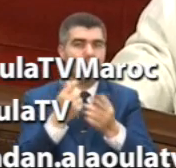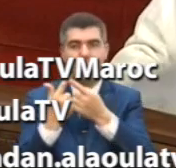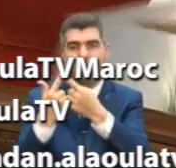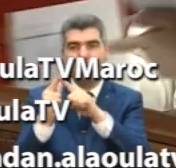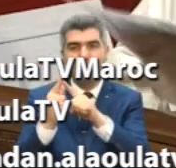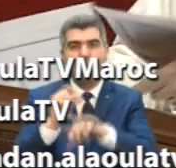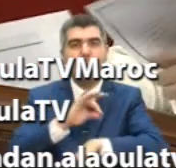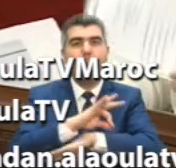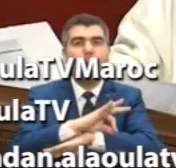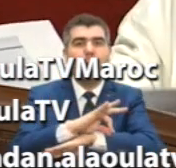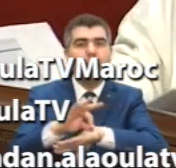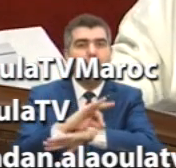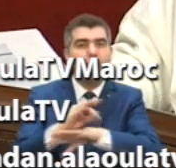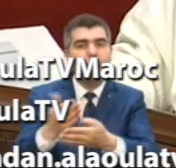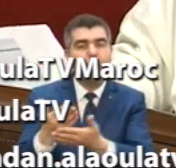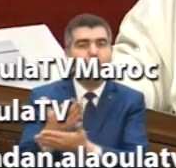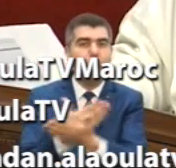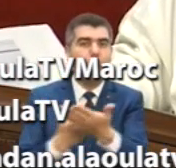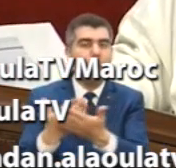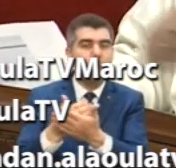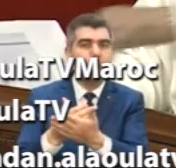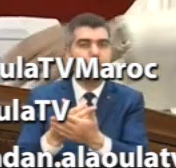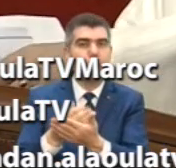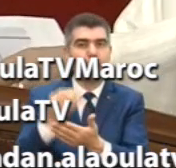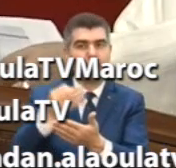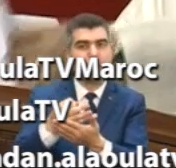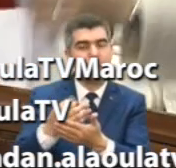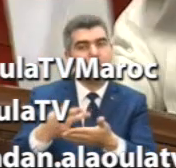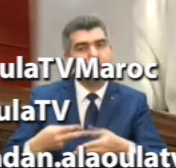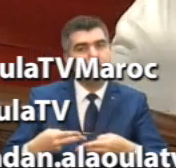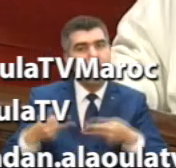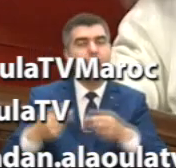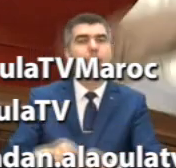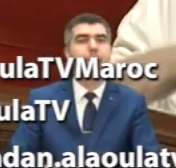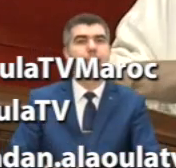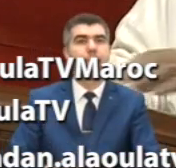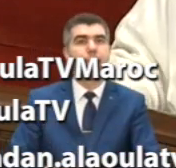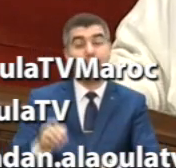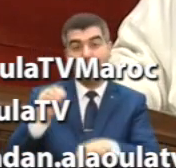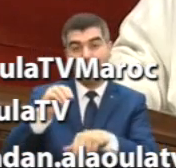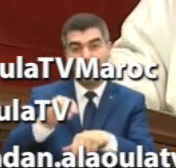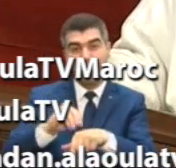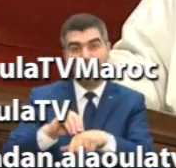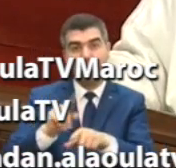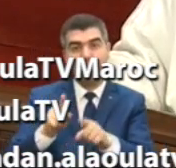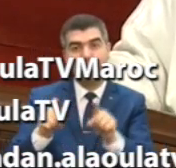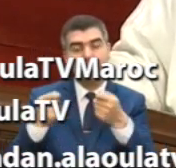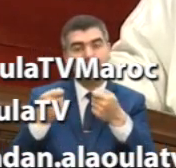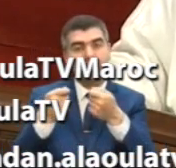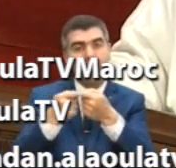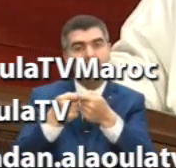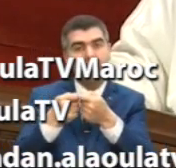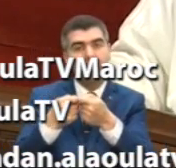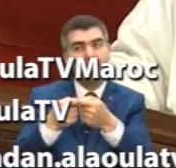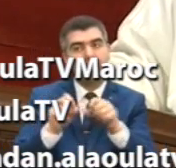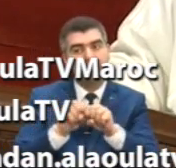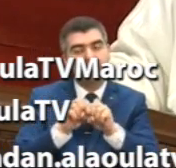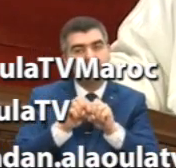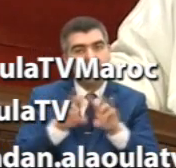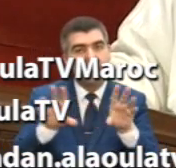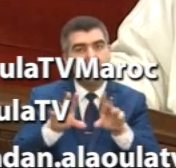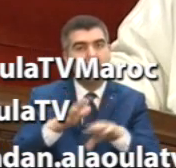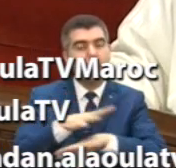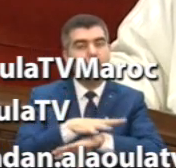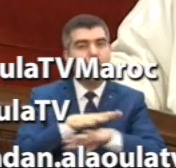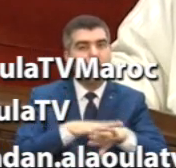والموارد الماديه والبشريه المتوفره، كما ترون تحقيق التكافؤ في توزيع هذه الموارد بالجهات،